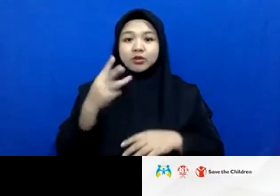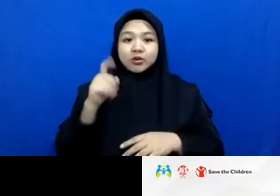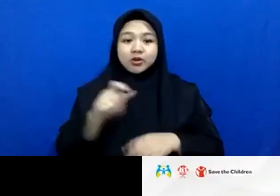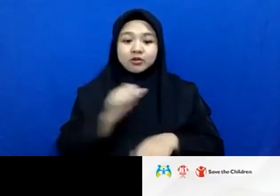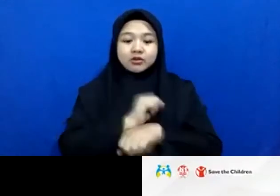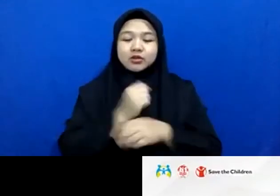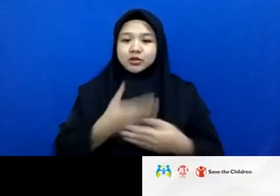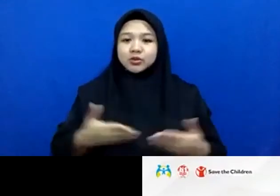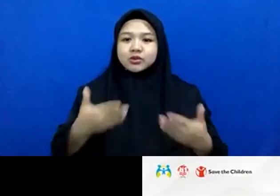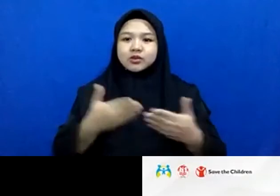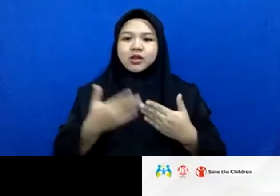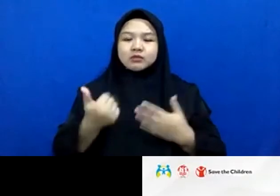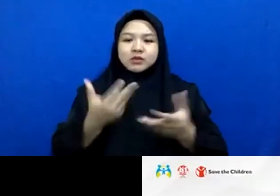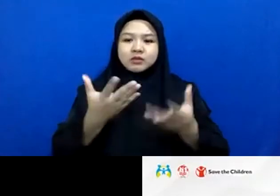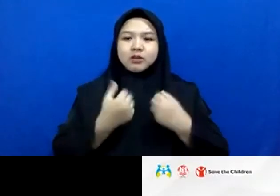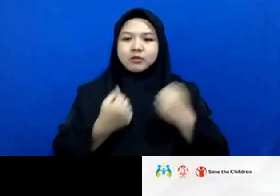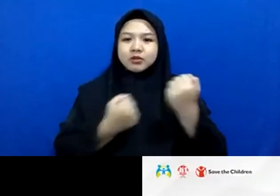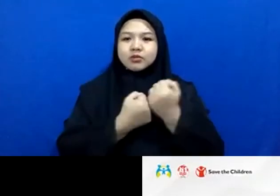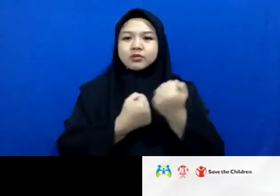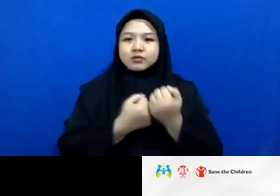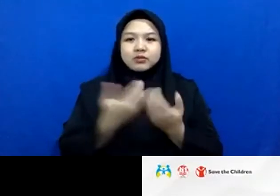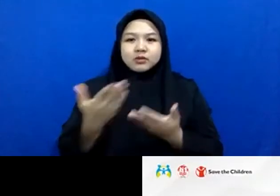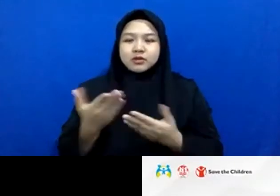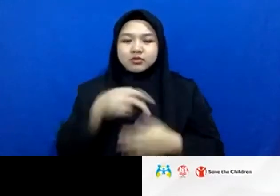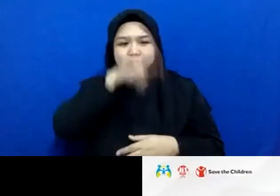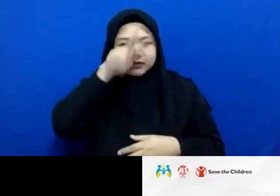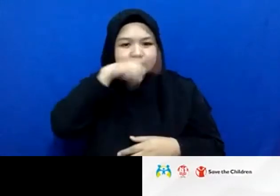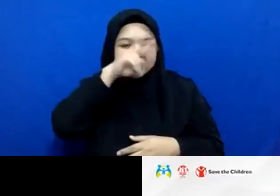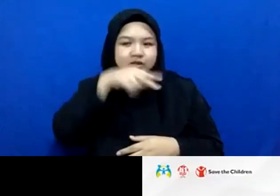sosial ini mendapatkan supervisi dari Mas Jumali?